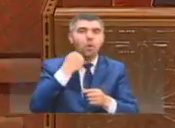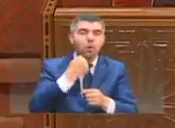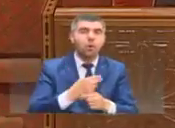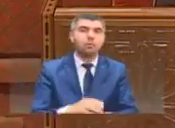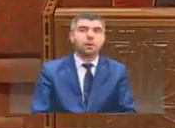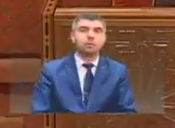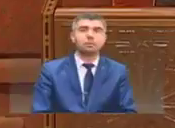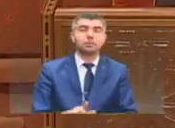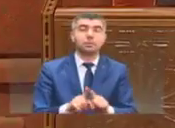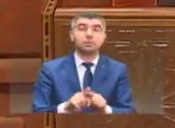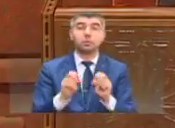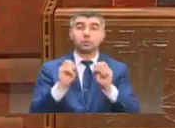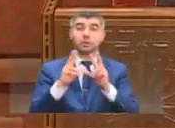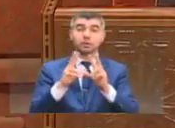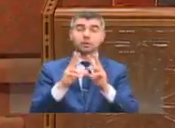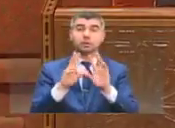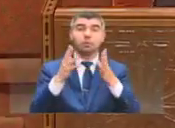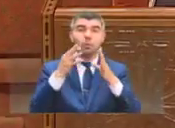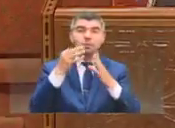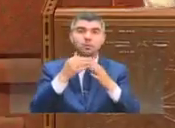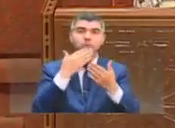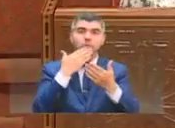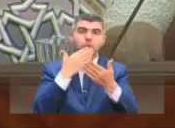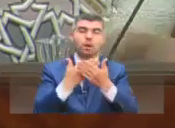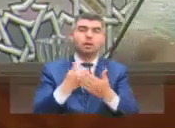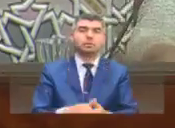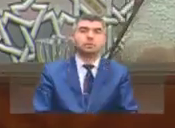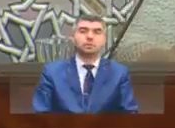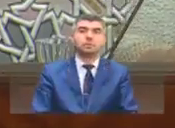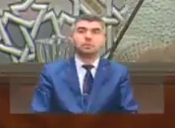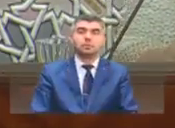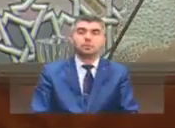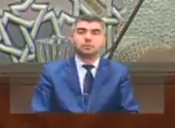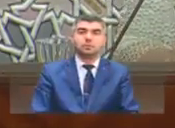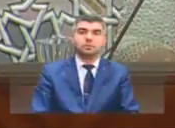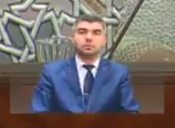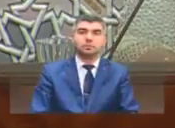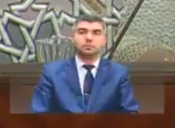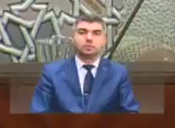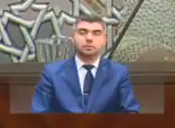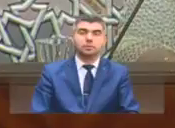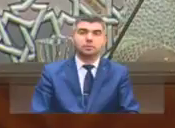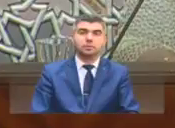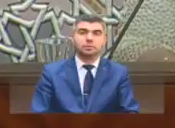ايضا انخراط المجالس الجهويه. شكرا السيده. شكرا لكم كتيبه الدوله. تفضل السيد الرئيس.